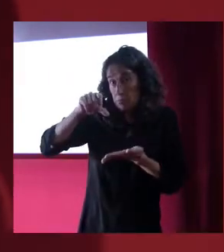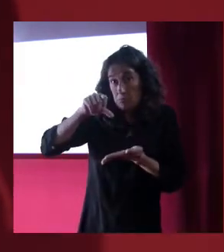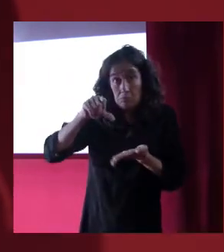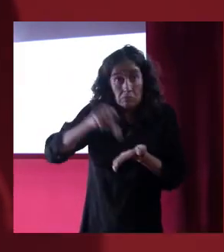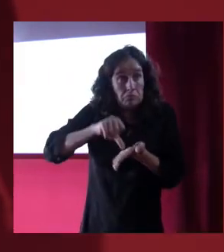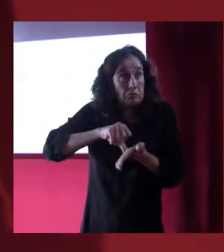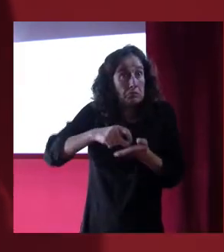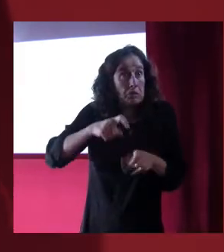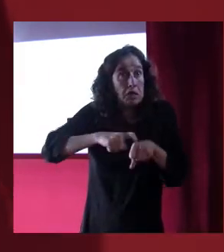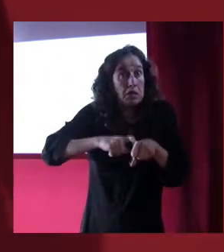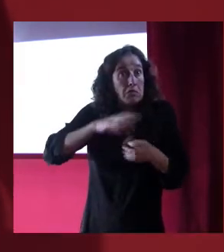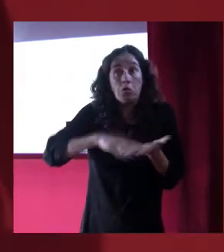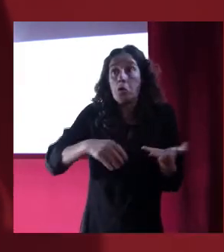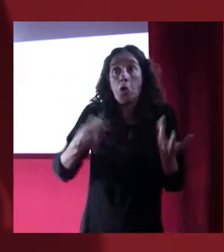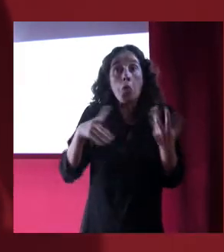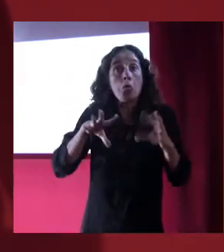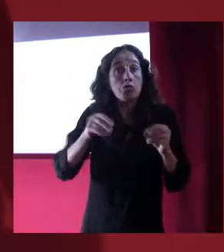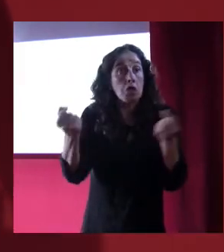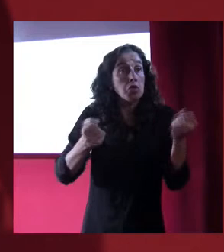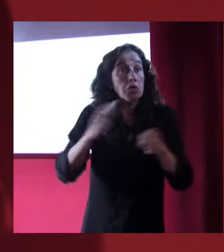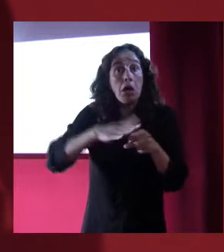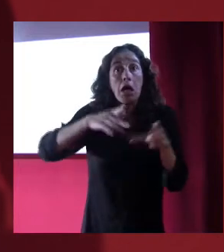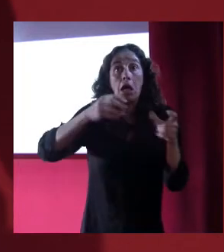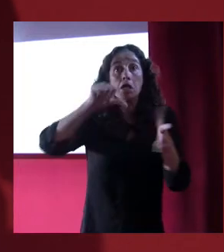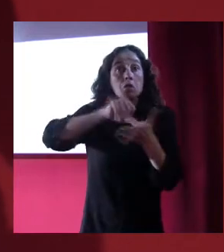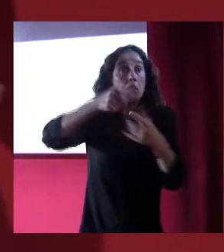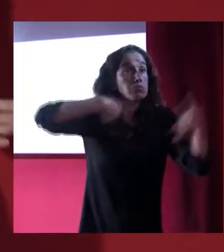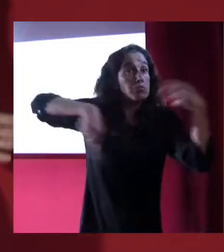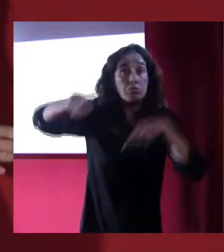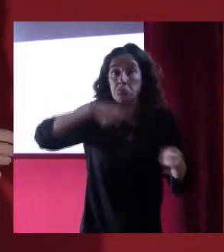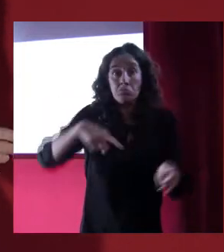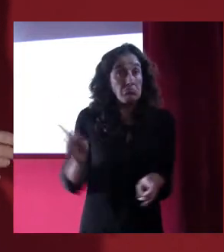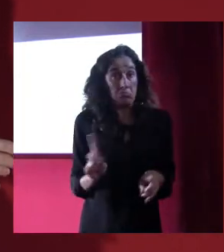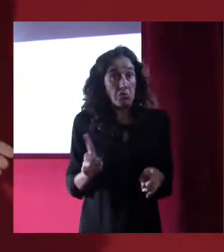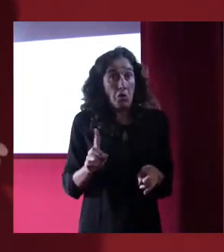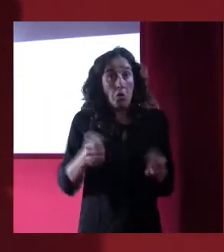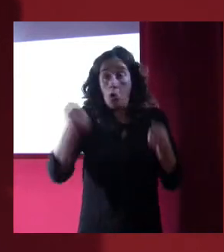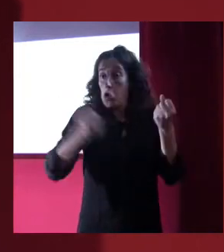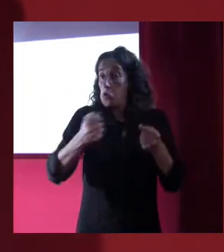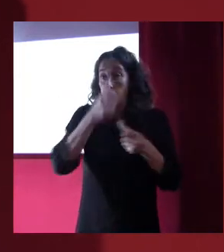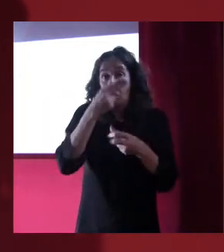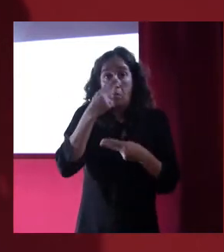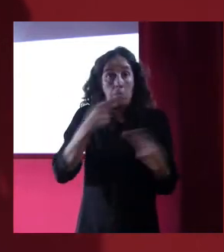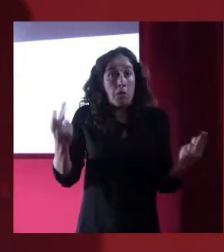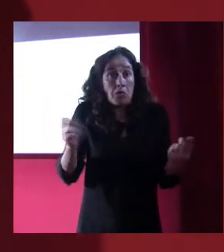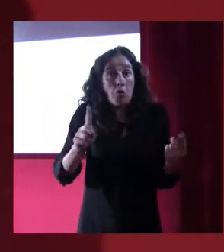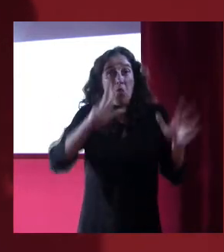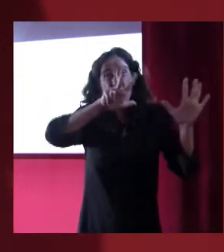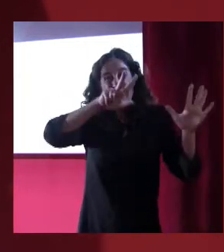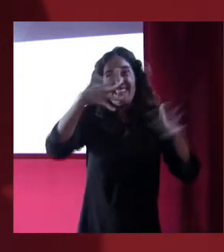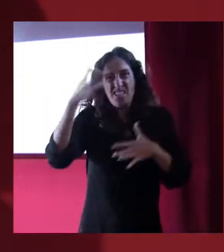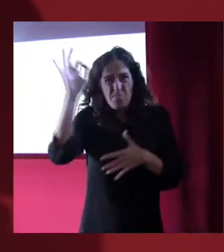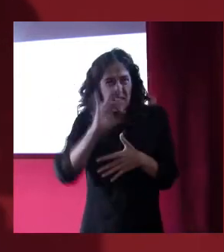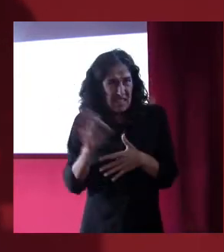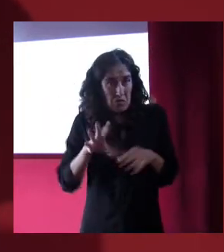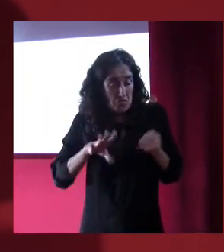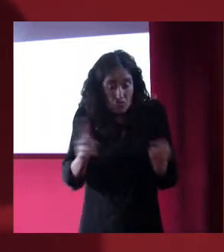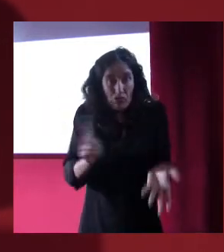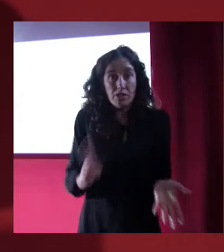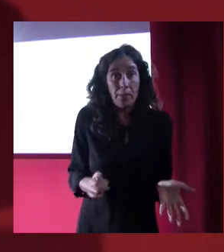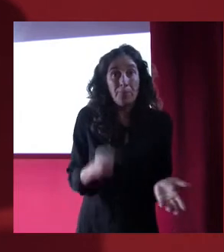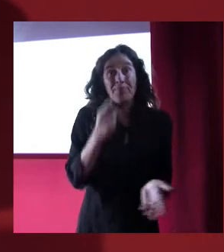no utilitzem el cotxe per anar per la ciutat. No utilitzem cap vehicle privat, el 85% de nosaltres. I de fet,